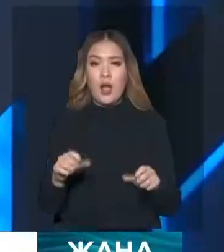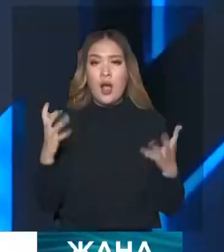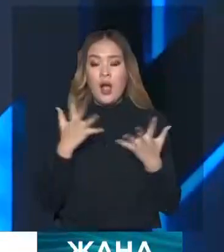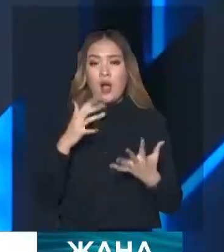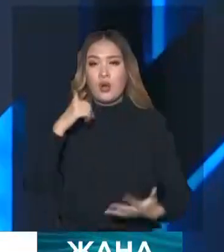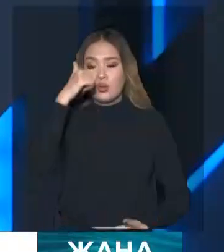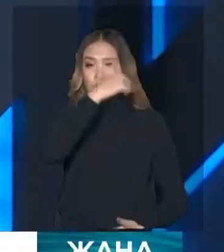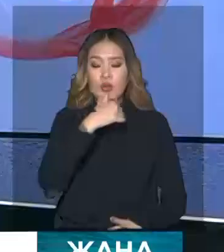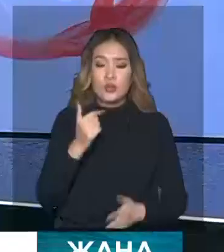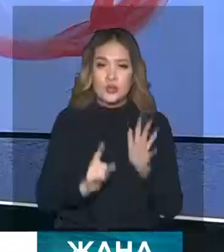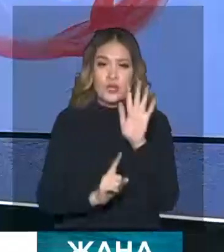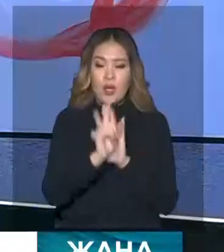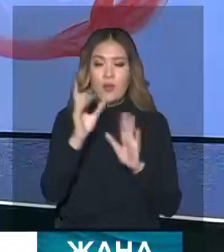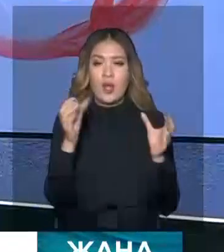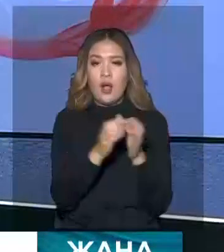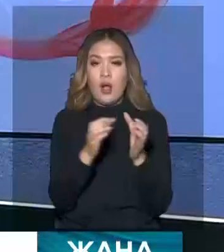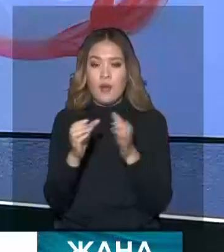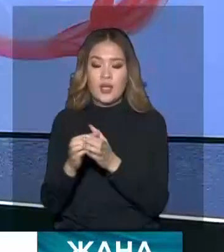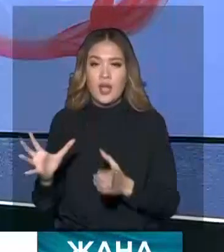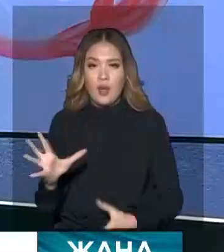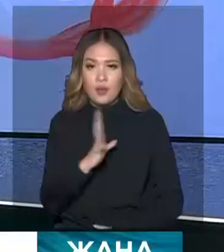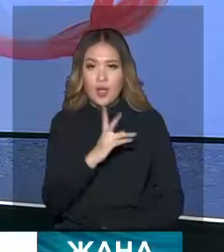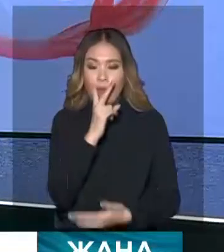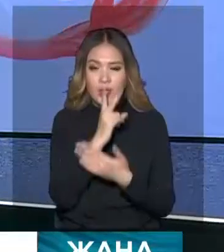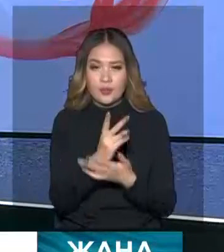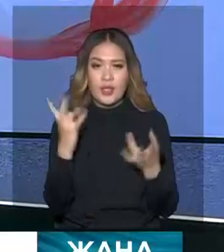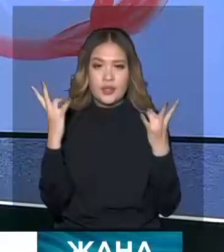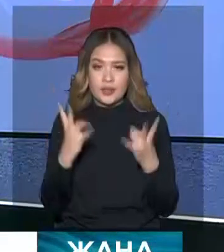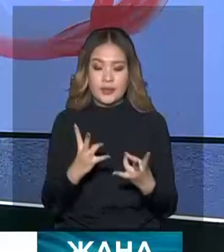бастап жаңағы құрама командаға кіргенін қарау керек.